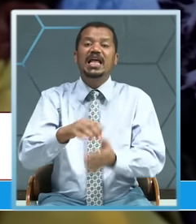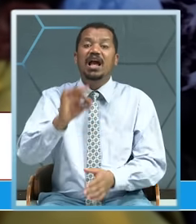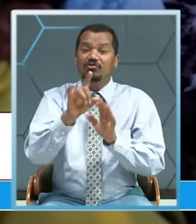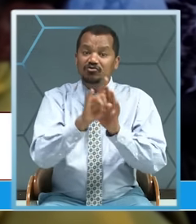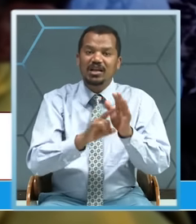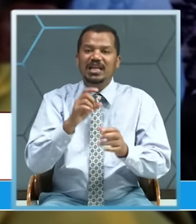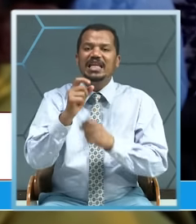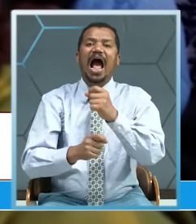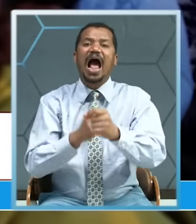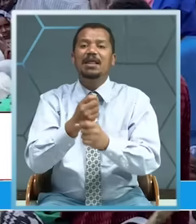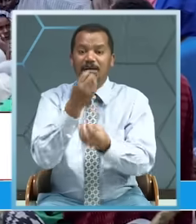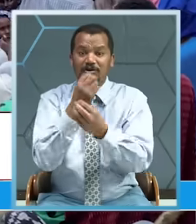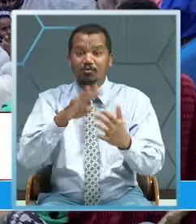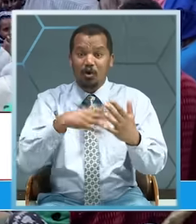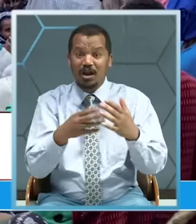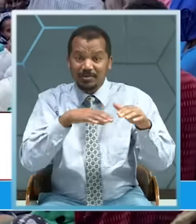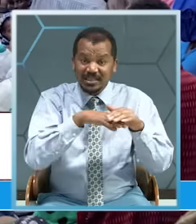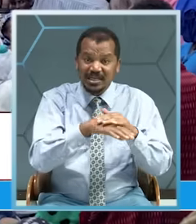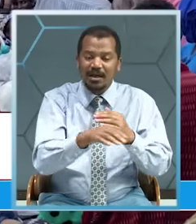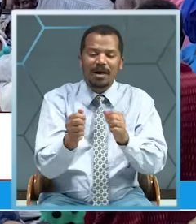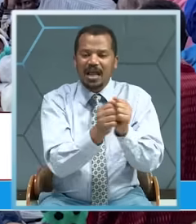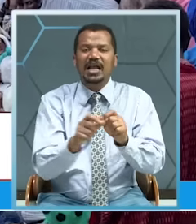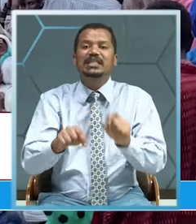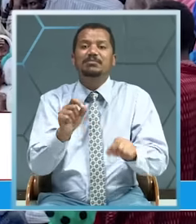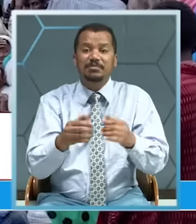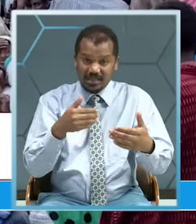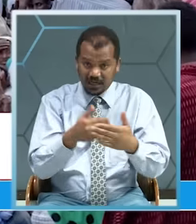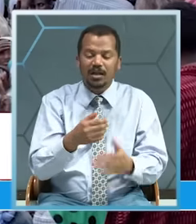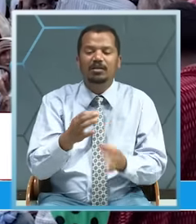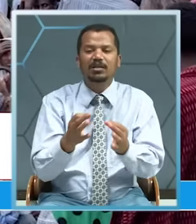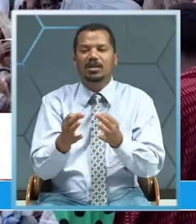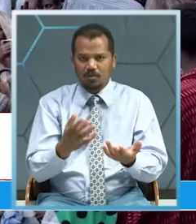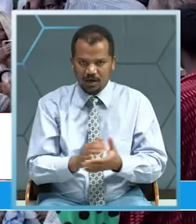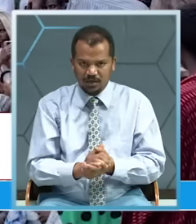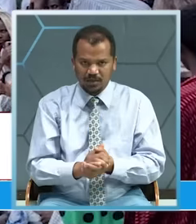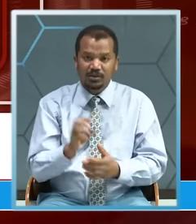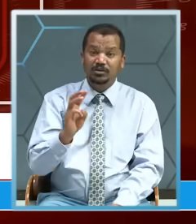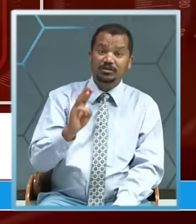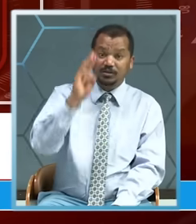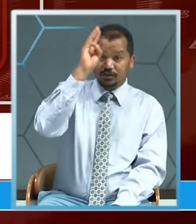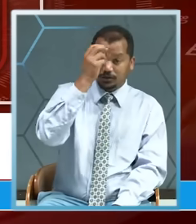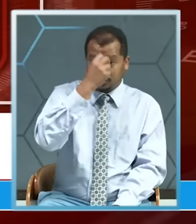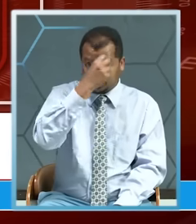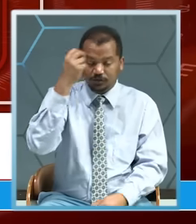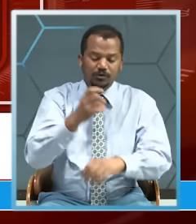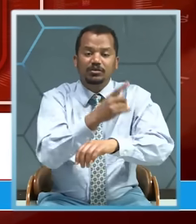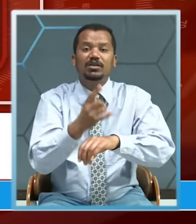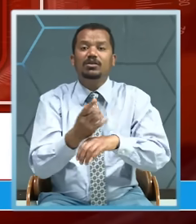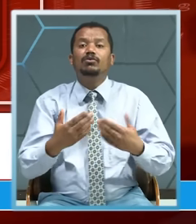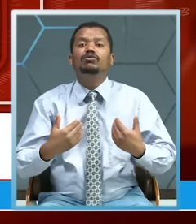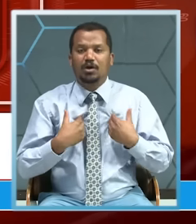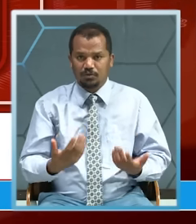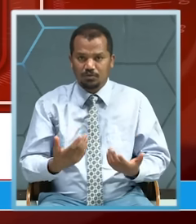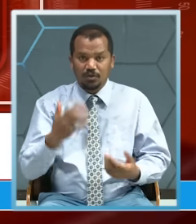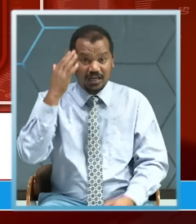እርዳታ ያገኙ ዘንድ የዓለም ምግብ ፕሮግራም እንዲገባ የጋራ ስምምነት ላይ እንደተደረሰም ገልጸዋል። ሰሜን ወሎ ላይ